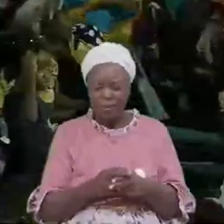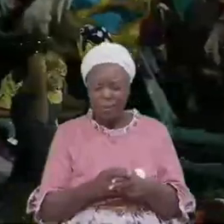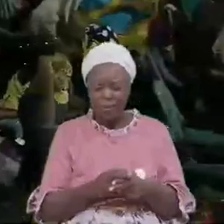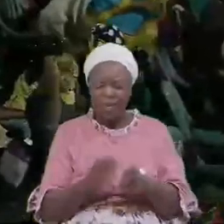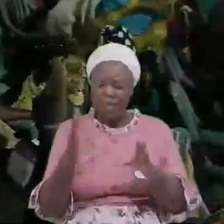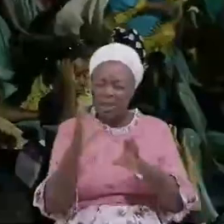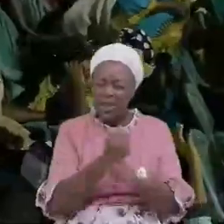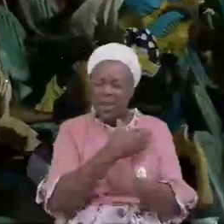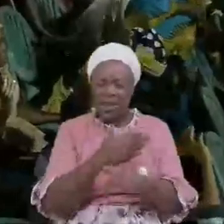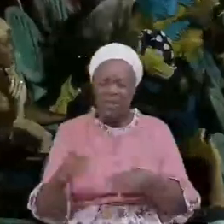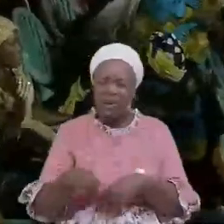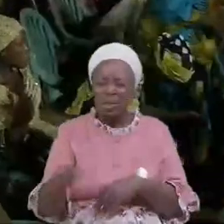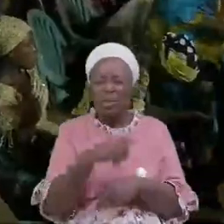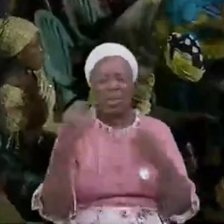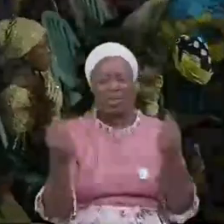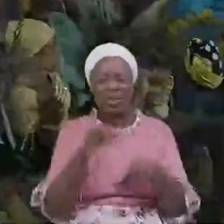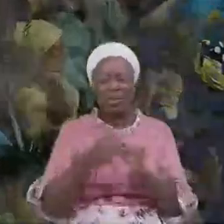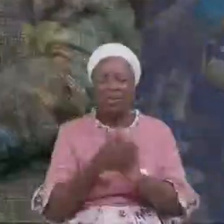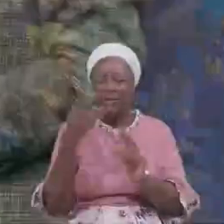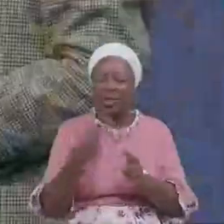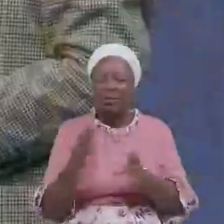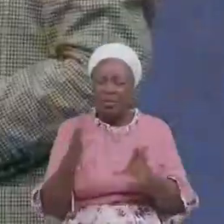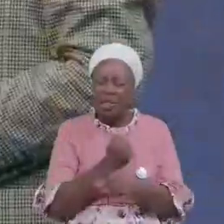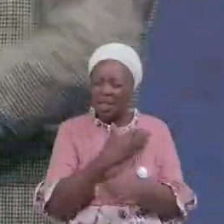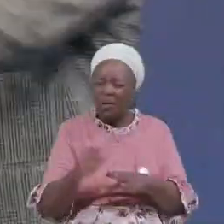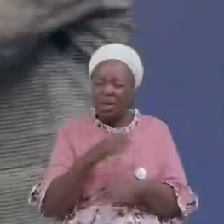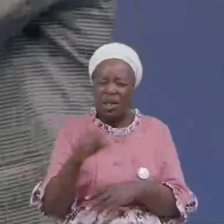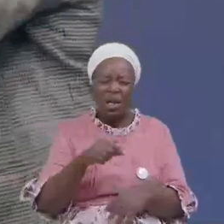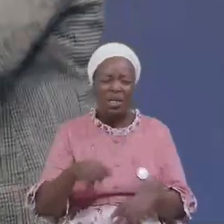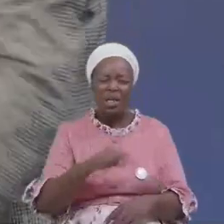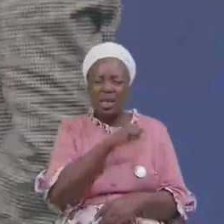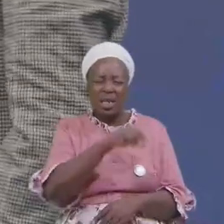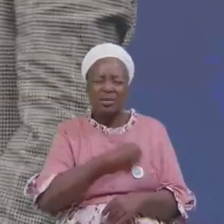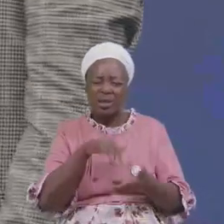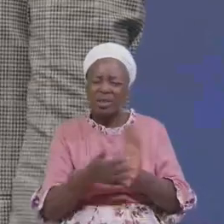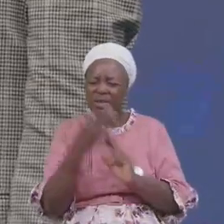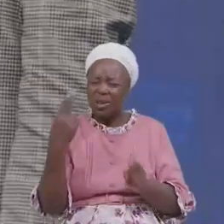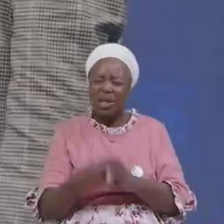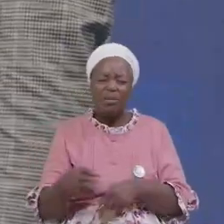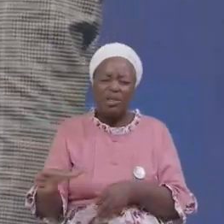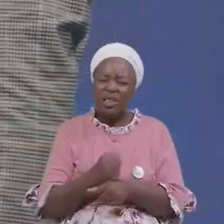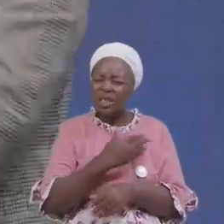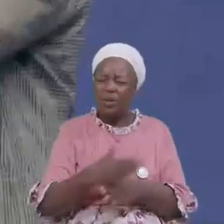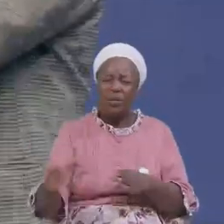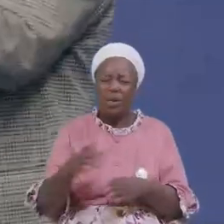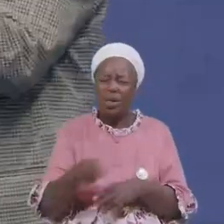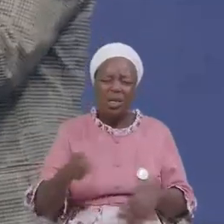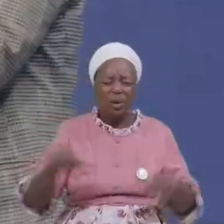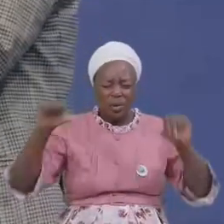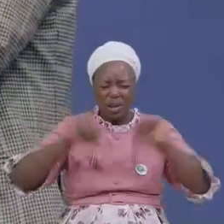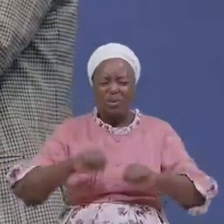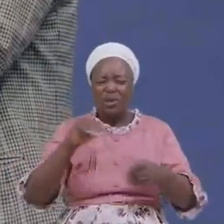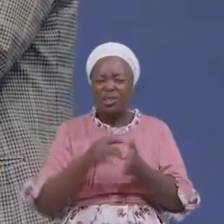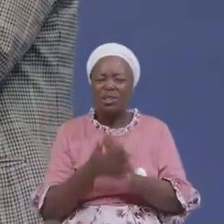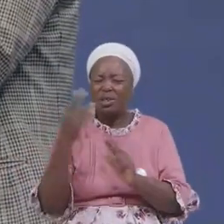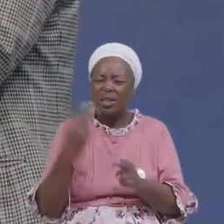Ôte leur péché, ôte leur culpabilité, ôte leur condamnation.